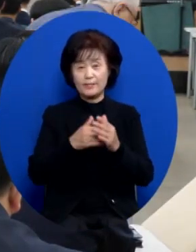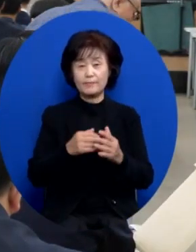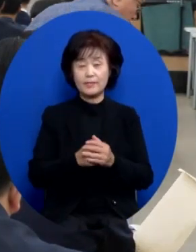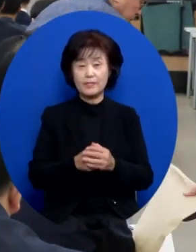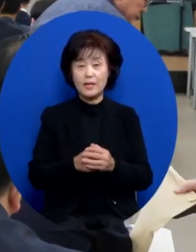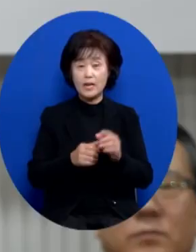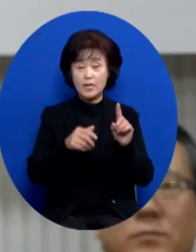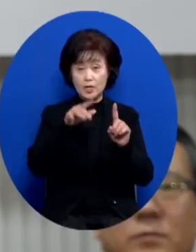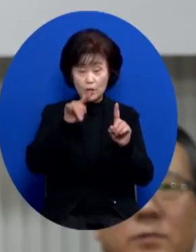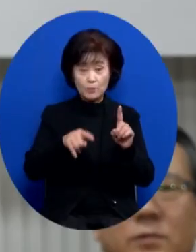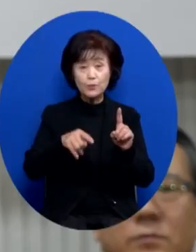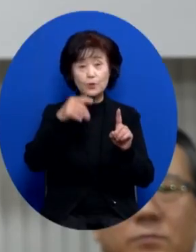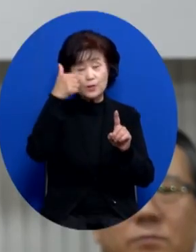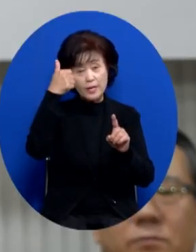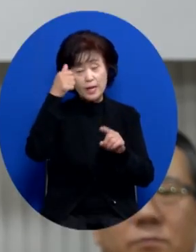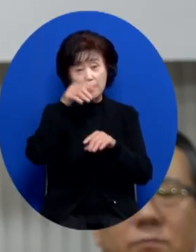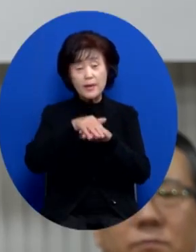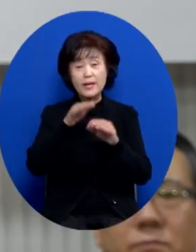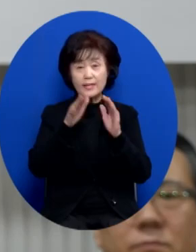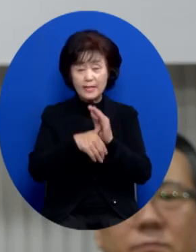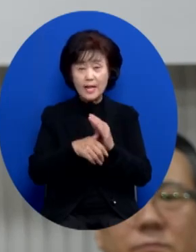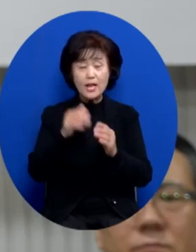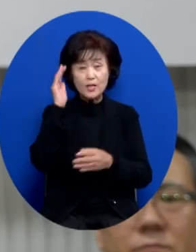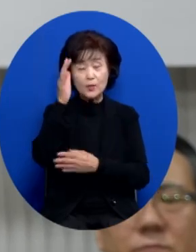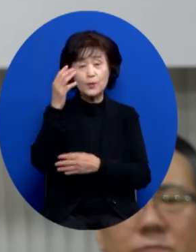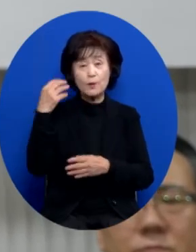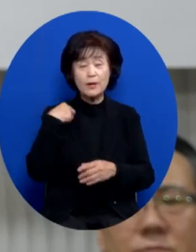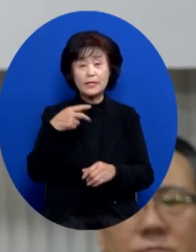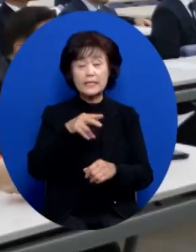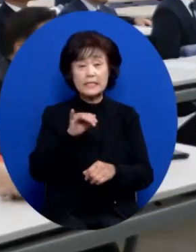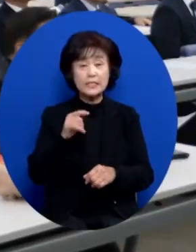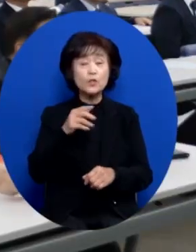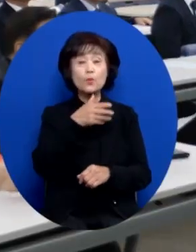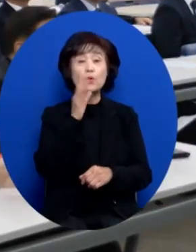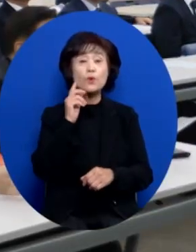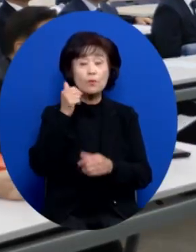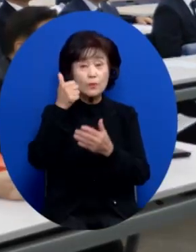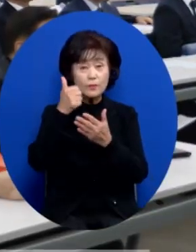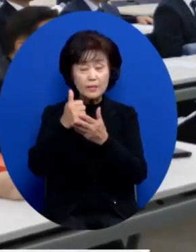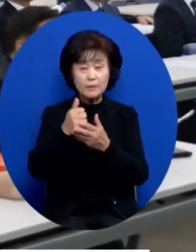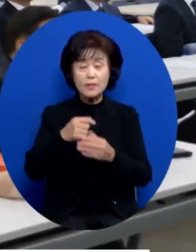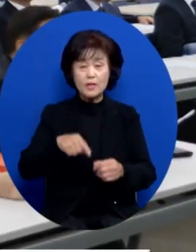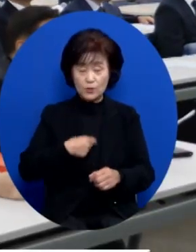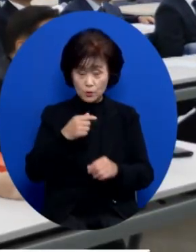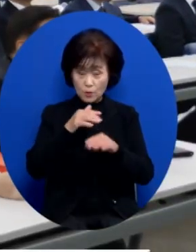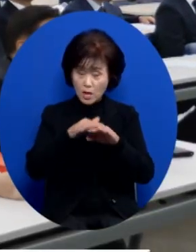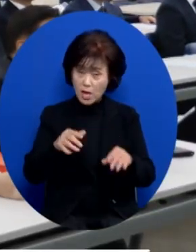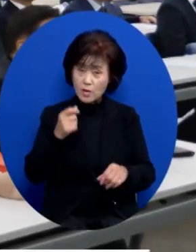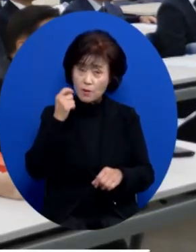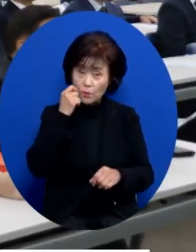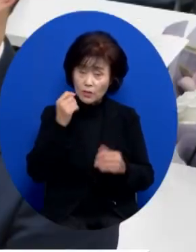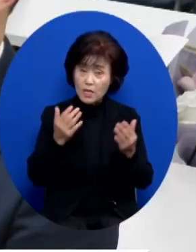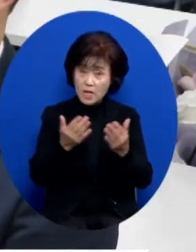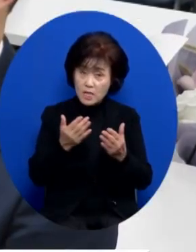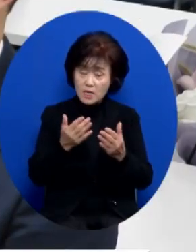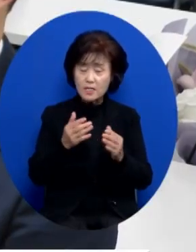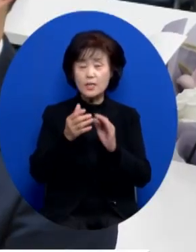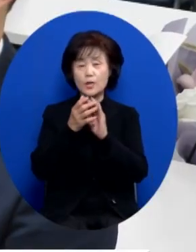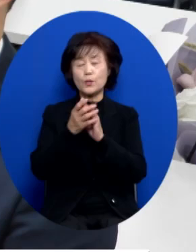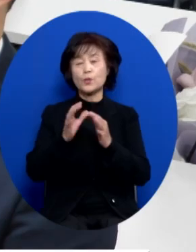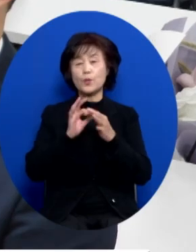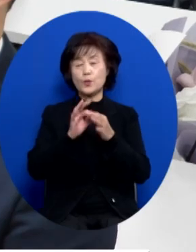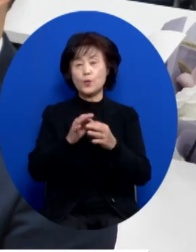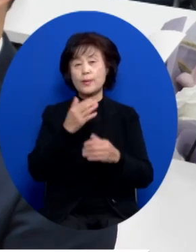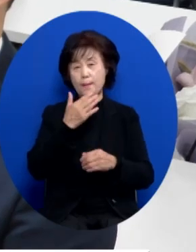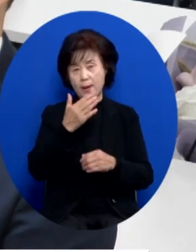일부 예배에서 설교를 전한 대구 남부교회 신현진 원로 목사는 스스로 해결할 수 없는 일은 기도를 통해 이뤄나가야